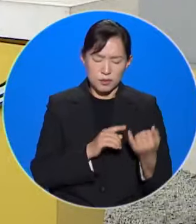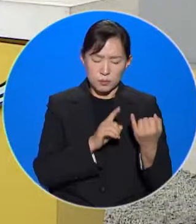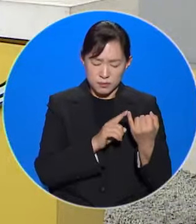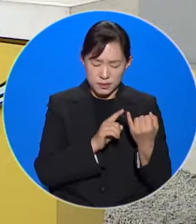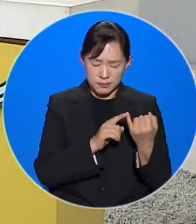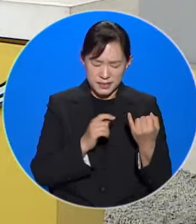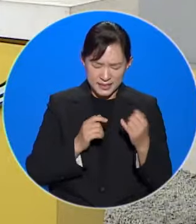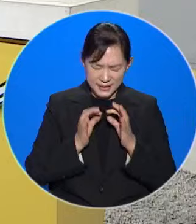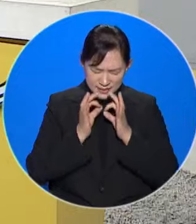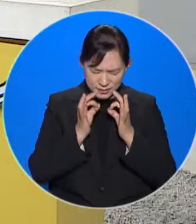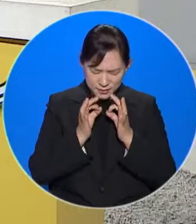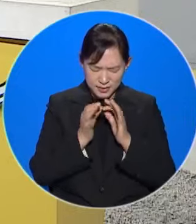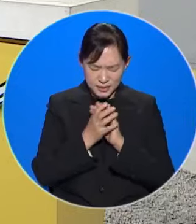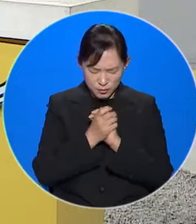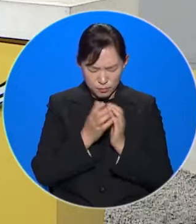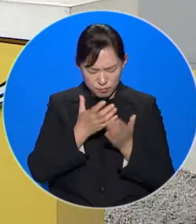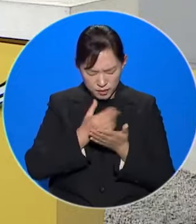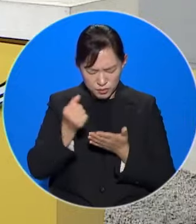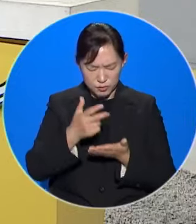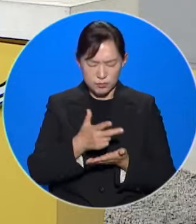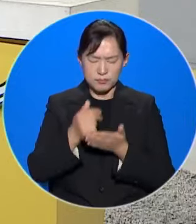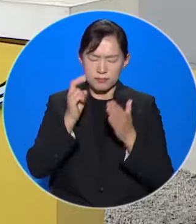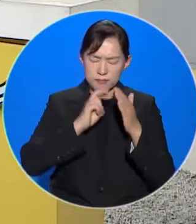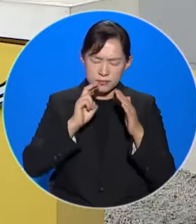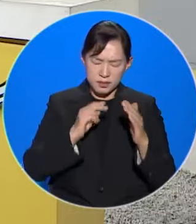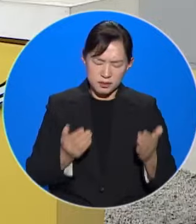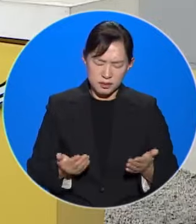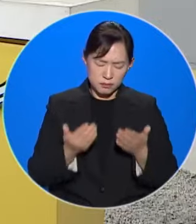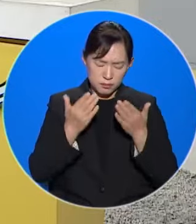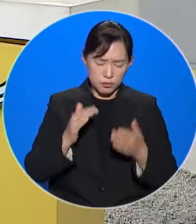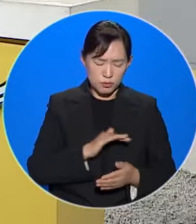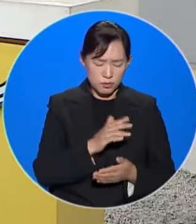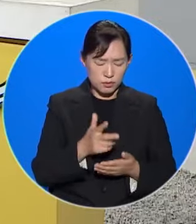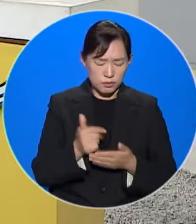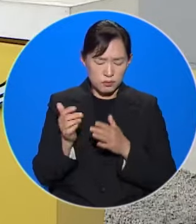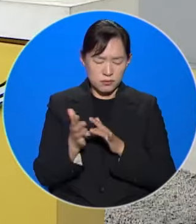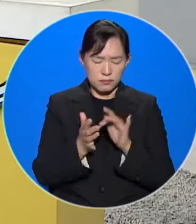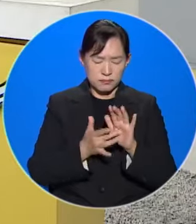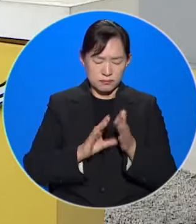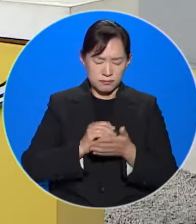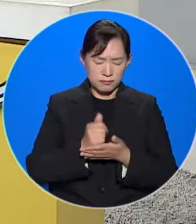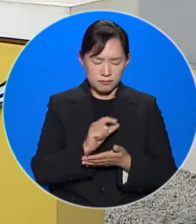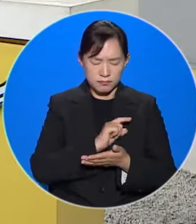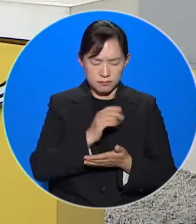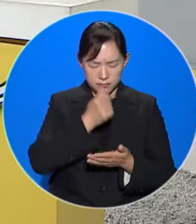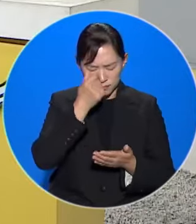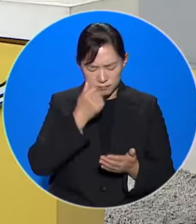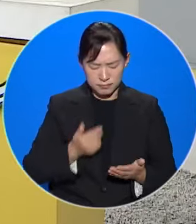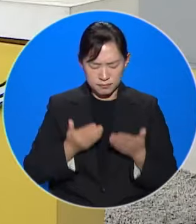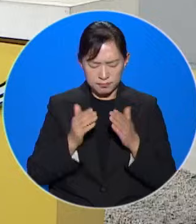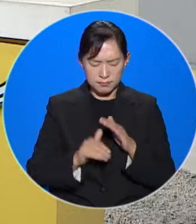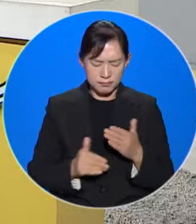권사님의 간절한 기도를 받으실 주님을 찬양하며 우리 주 예수 그리스도의 이름으로